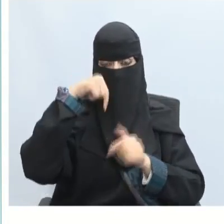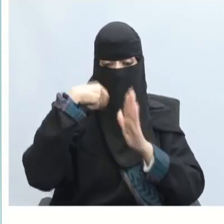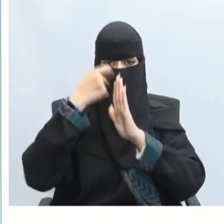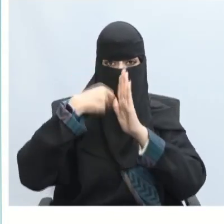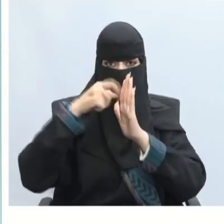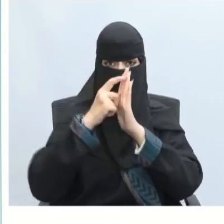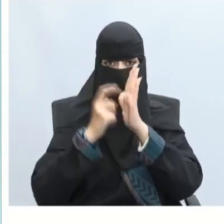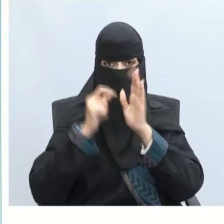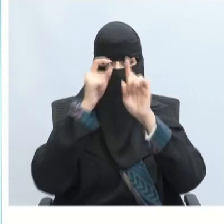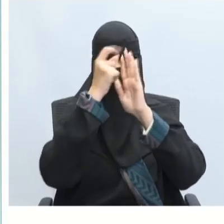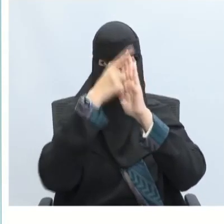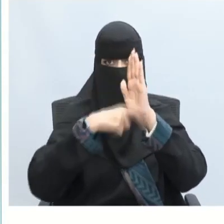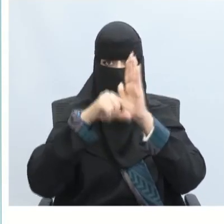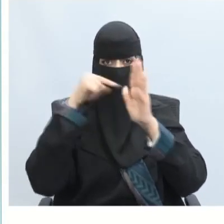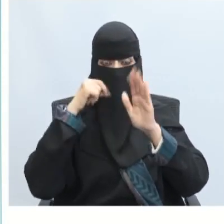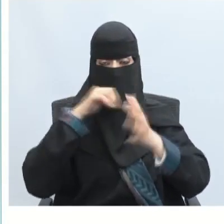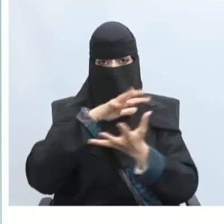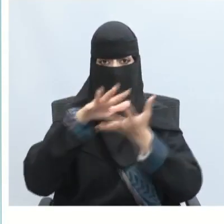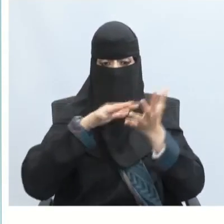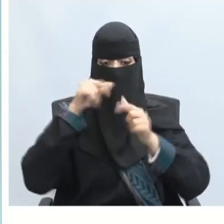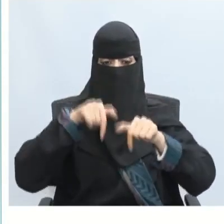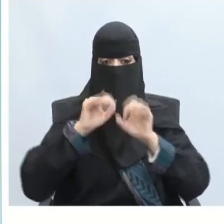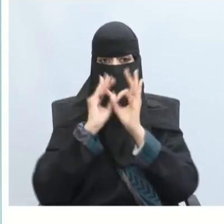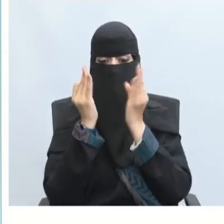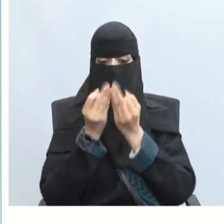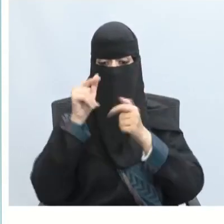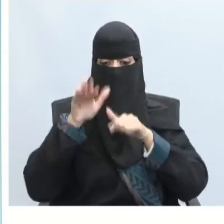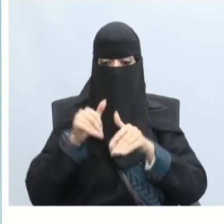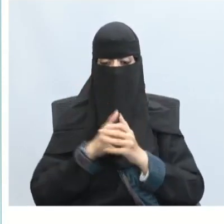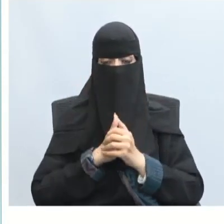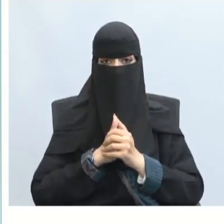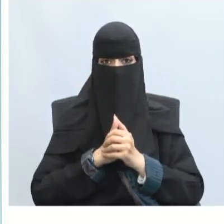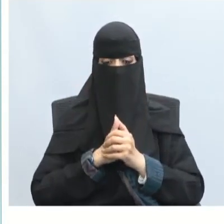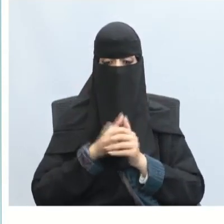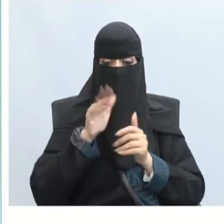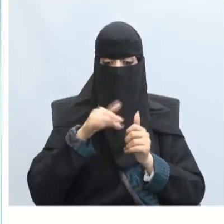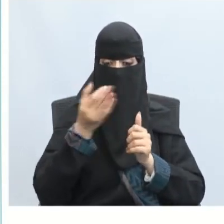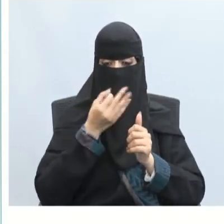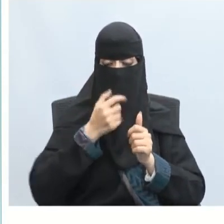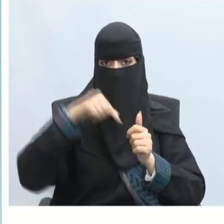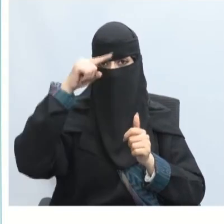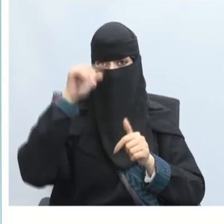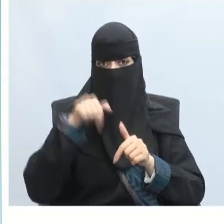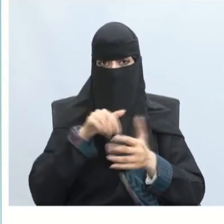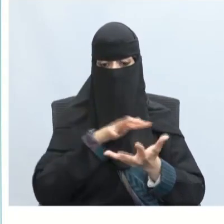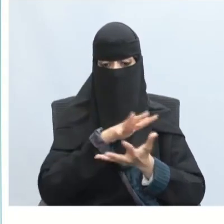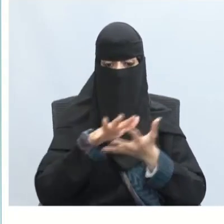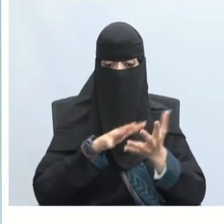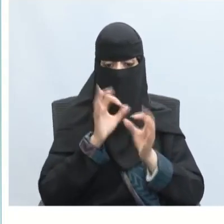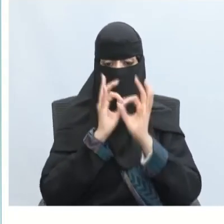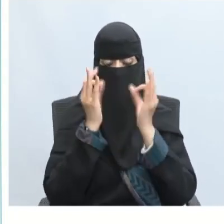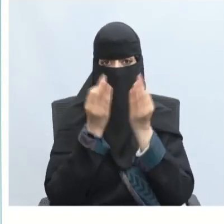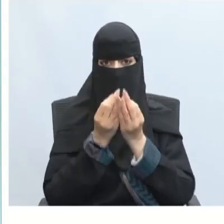معالجه الانظمه واللوائح المشكلات المجتمعيه هنا اتكلم امثله معالجه الانظمه